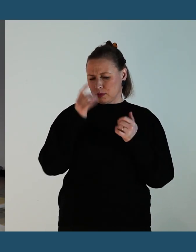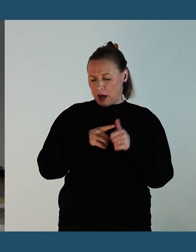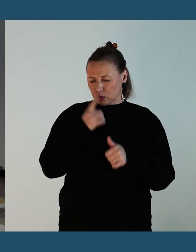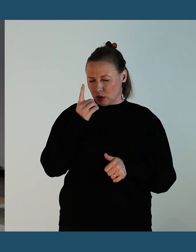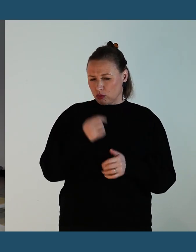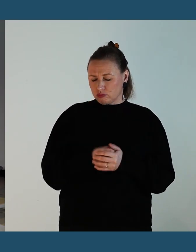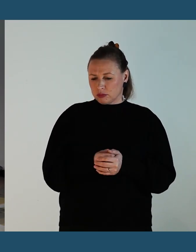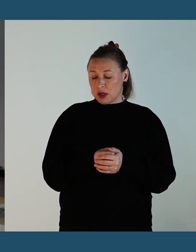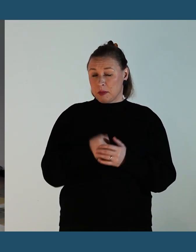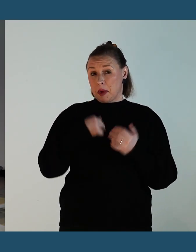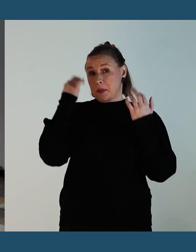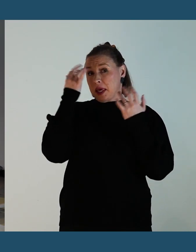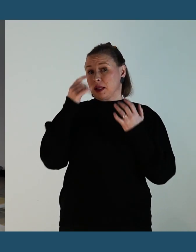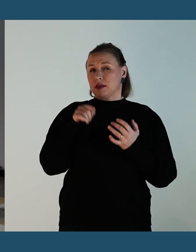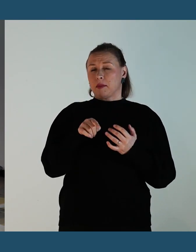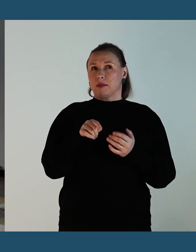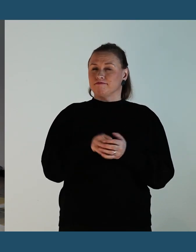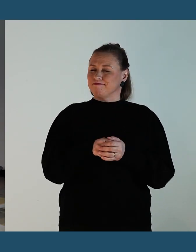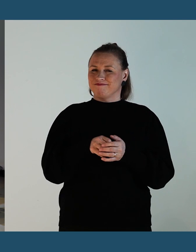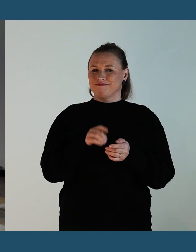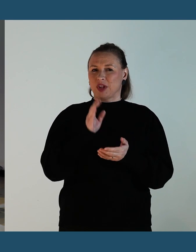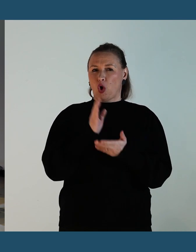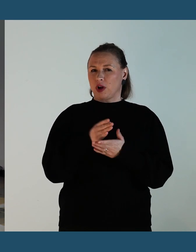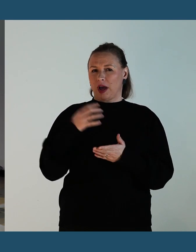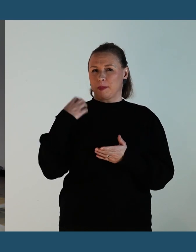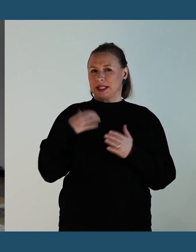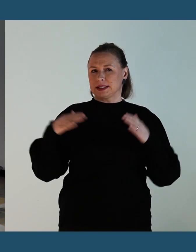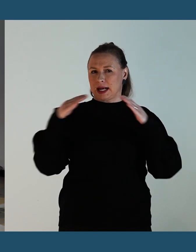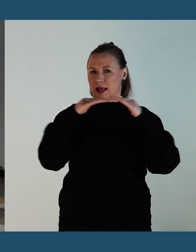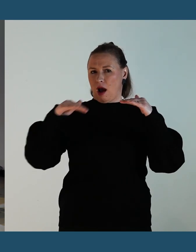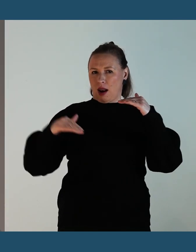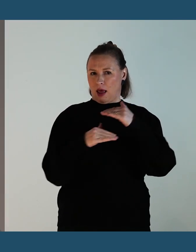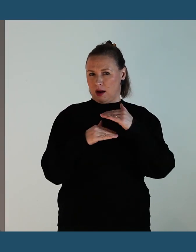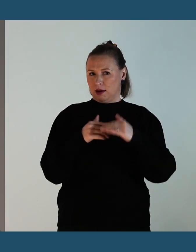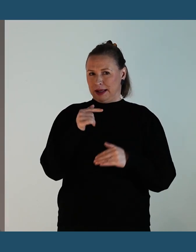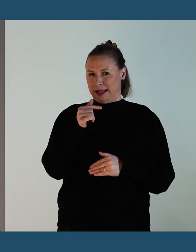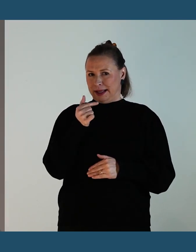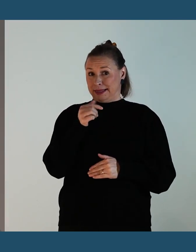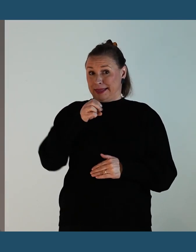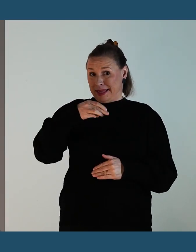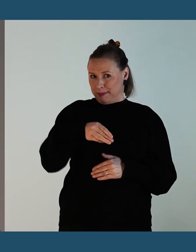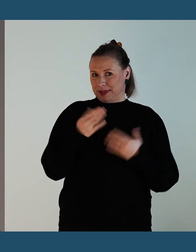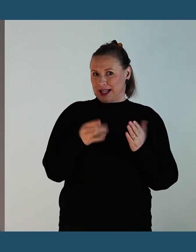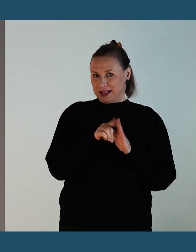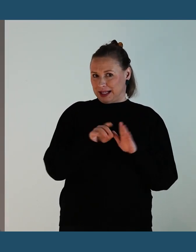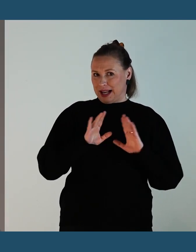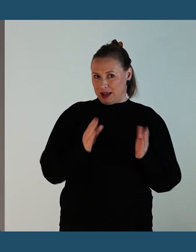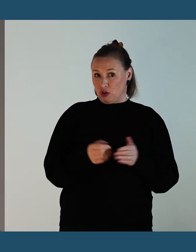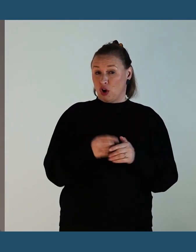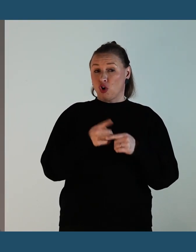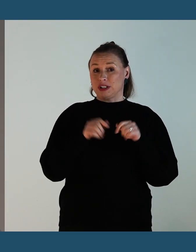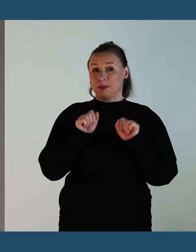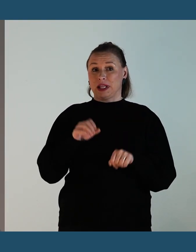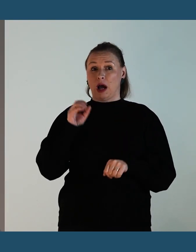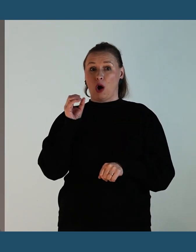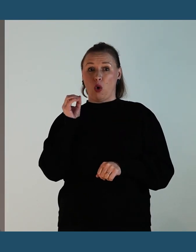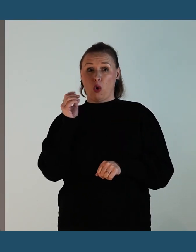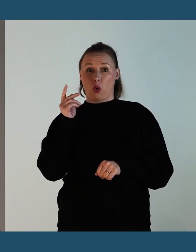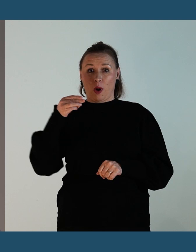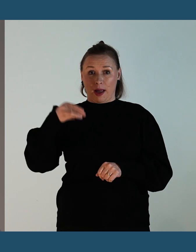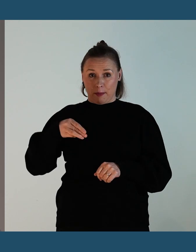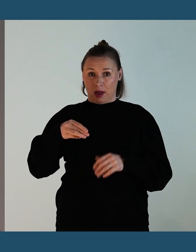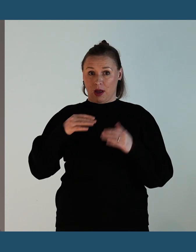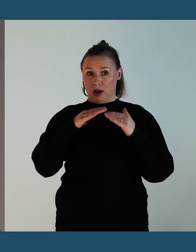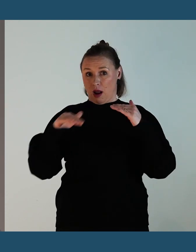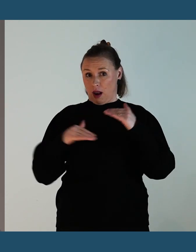en ole varma, että se on oikein ministeriön alla, että työ- ja elinkeinoministeriö, että sen pitäisi olla opetus- ja kulttuuriministeriön alla, jotta sinne saataisiin myös riittävä